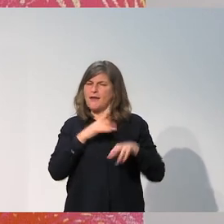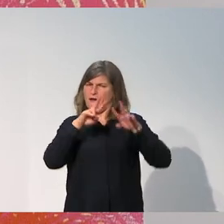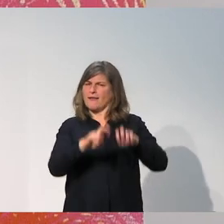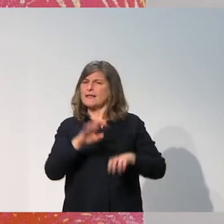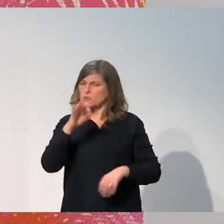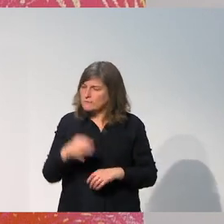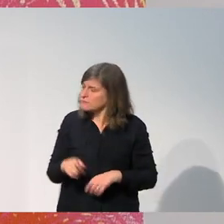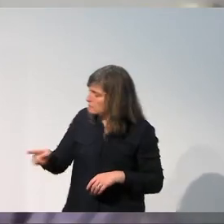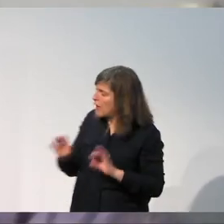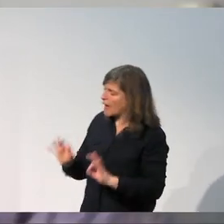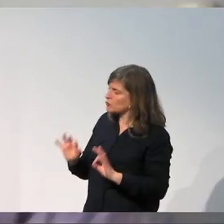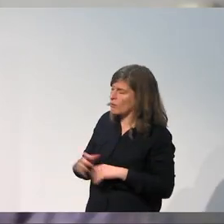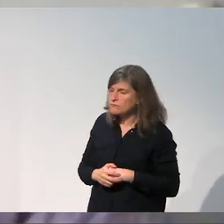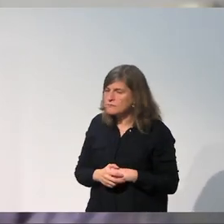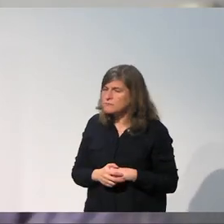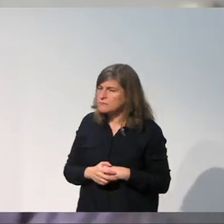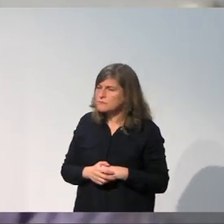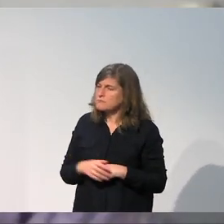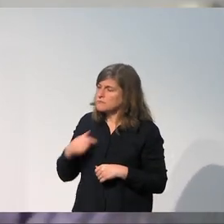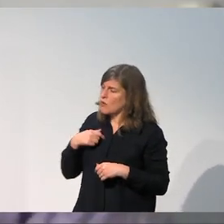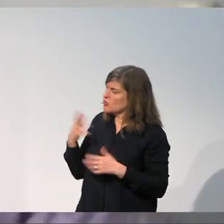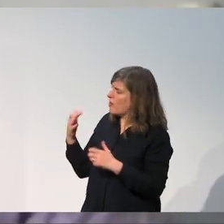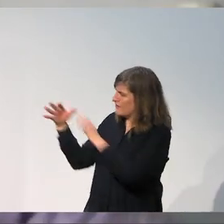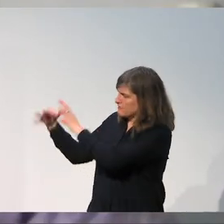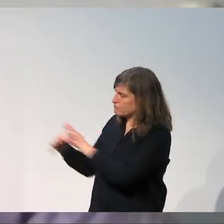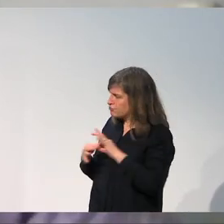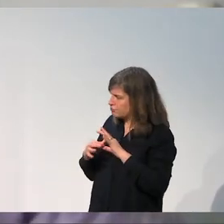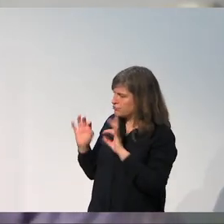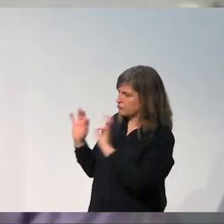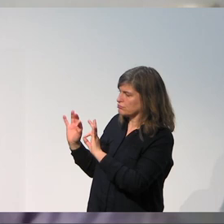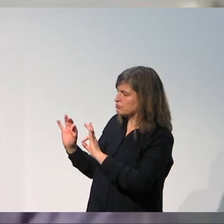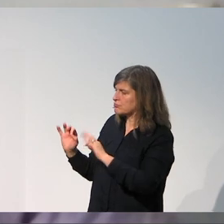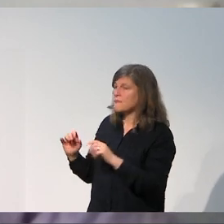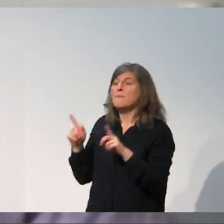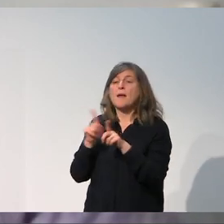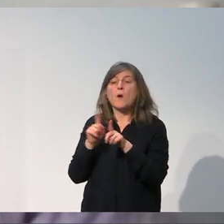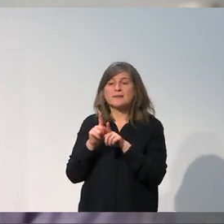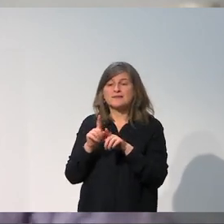Absolument. J'ai envie de rebondir sur ce que dit Emma, qui est très juste, mais moi je le vois aussi du côté